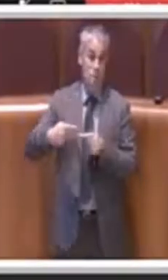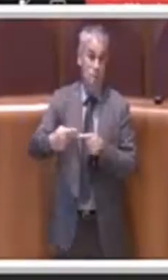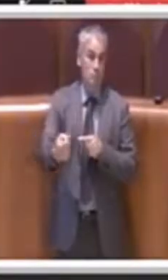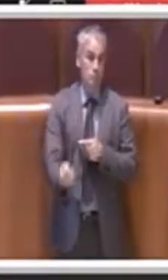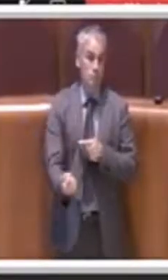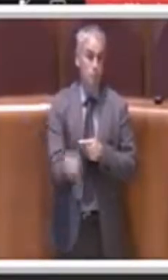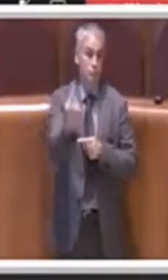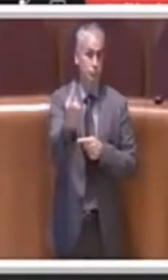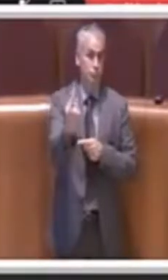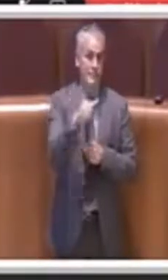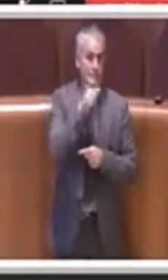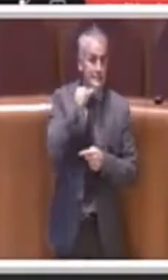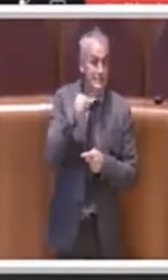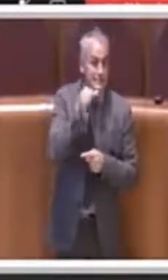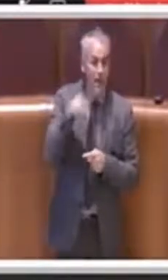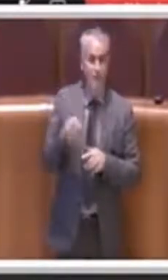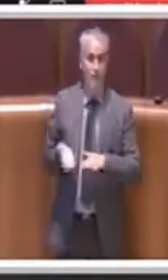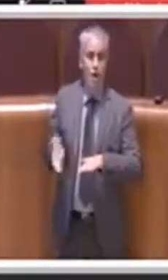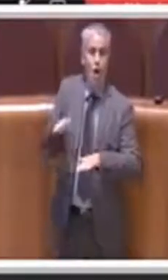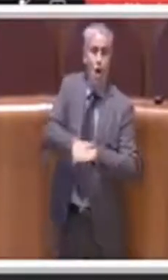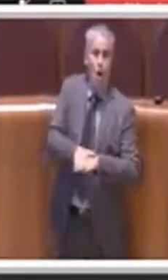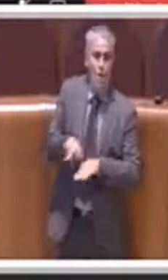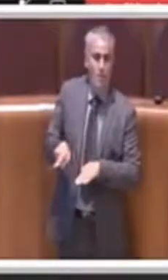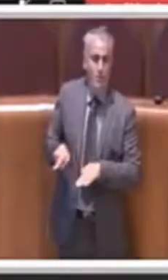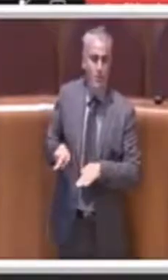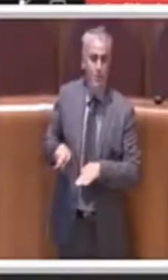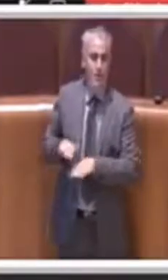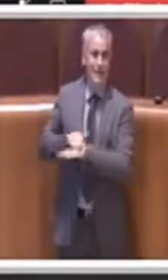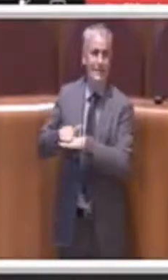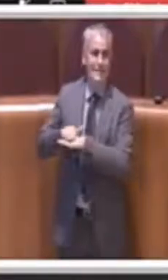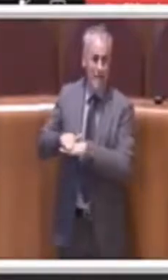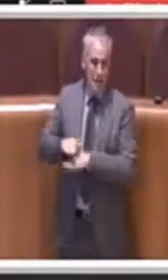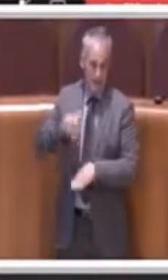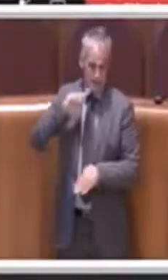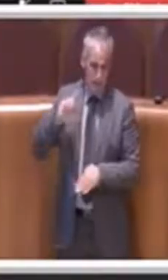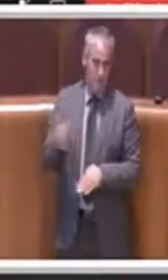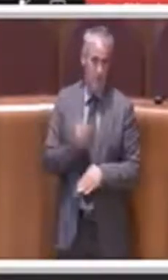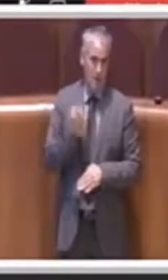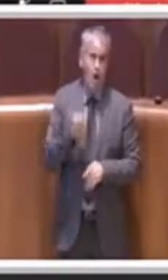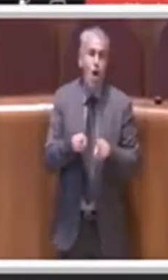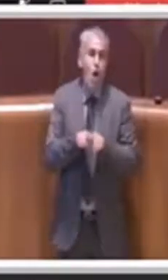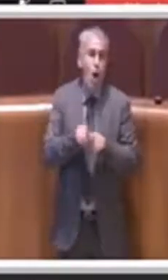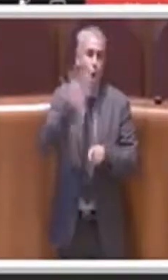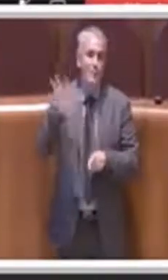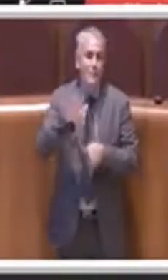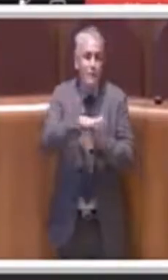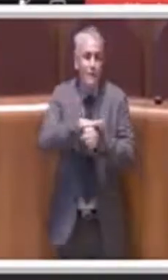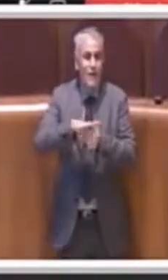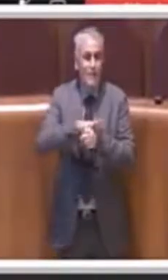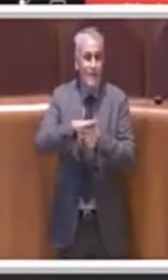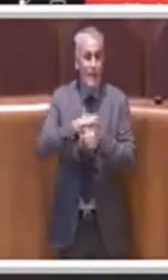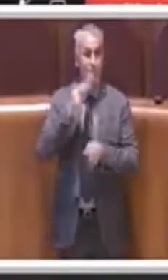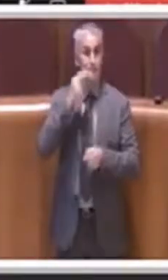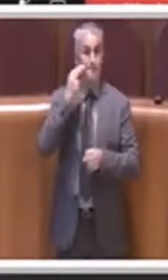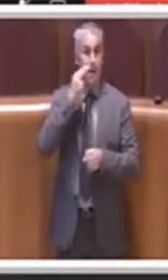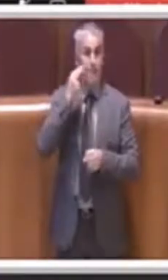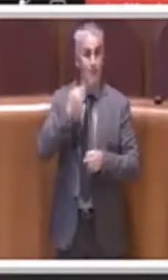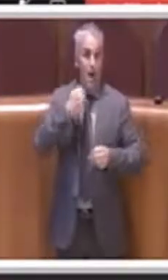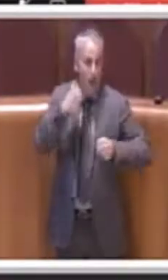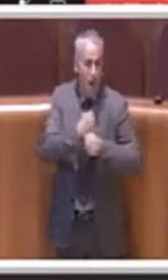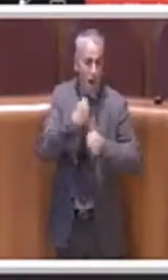evidente che un'amministrazione che pone in essere un atteggiamento come diligenza del buon padre di famiglia, è ovvio che questa